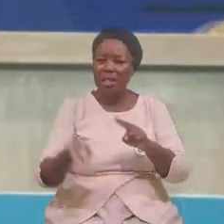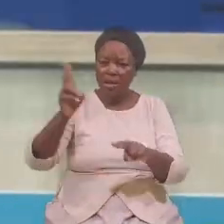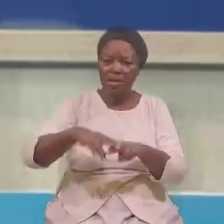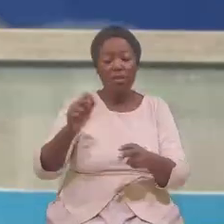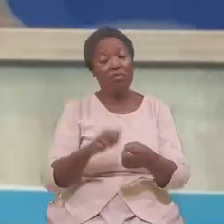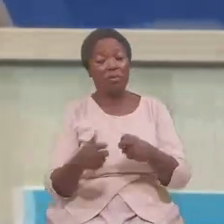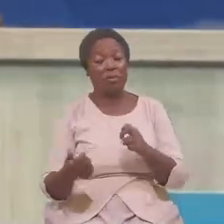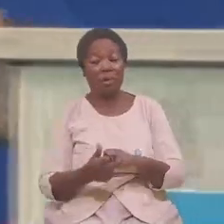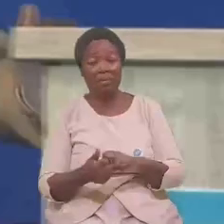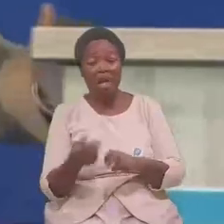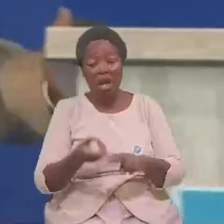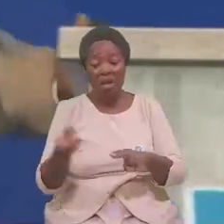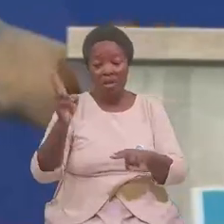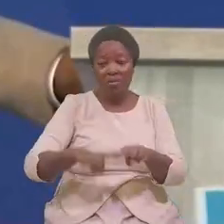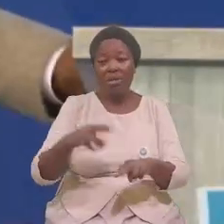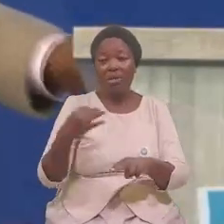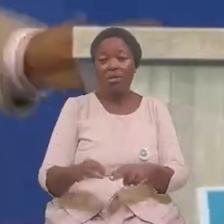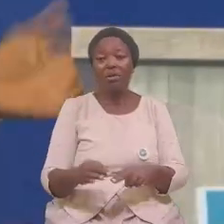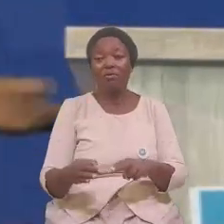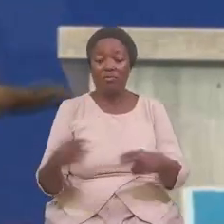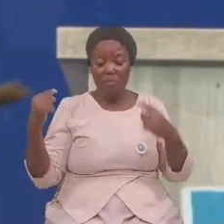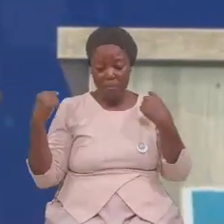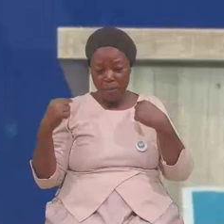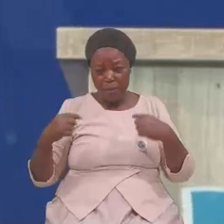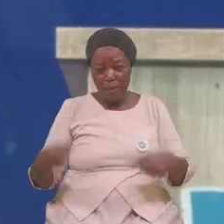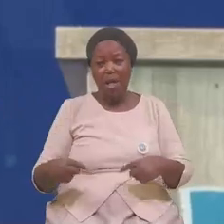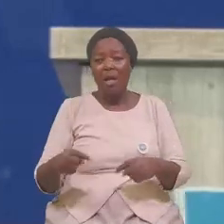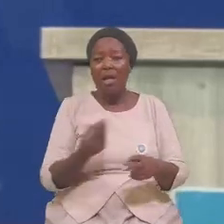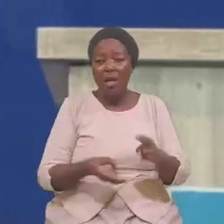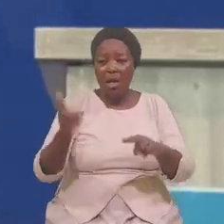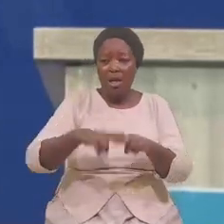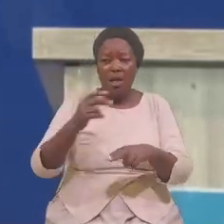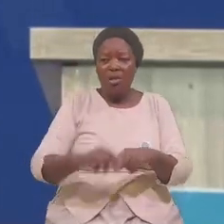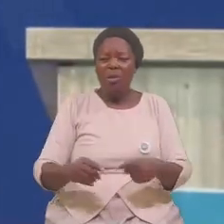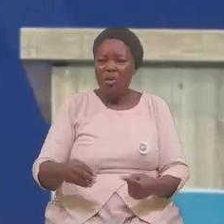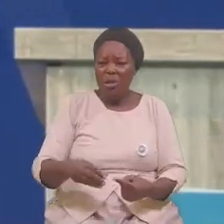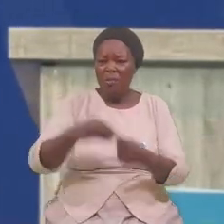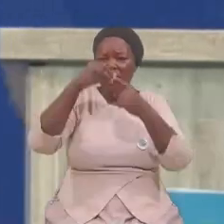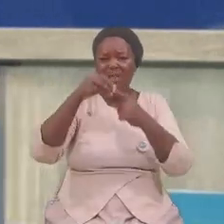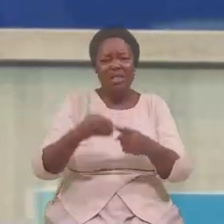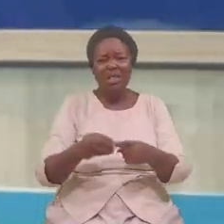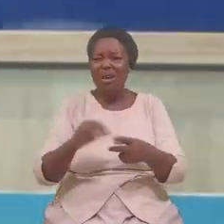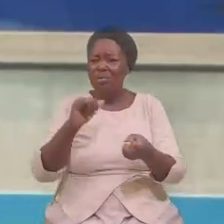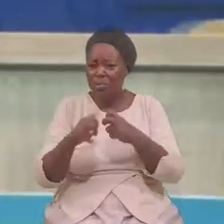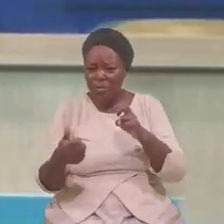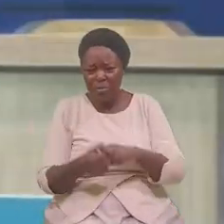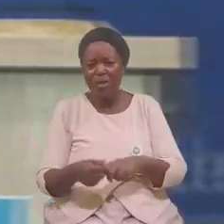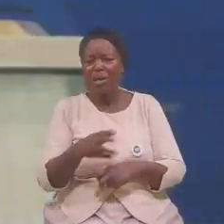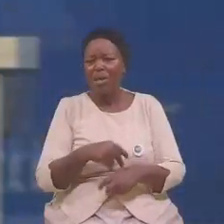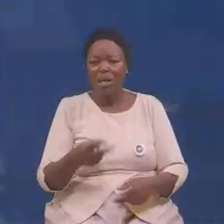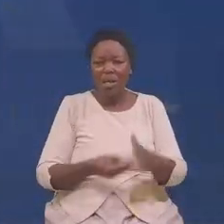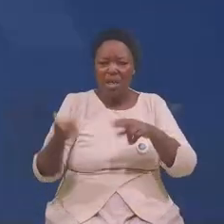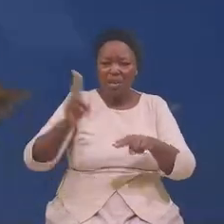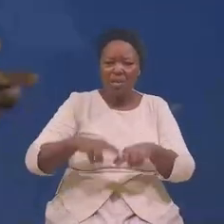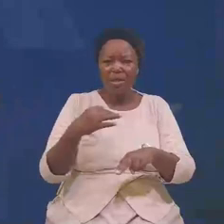augmentent. L'augmentation des problèmes, l'augmentation des douleurs, l'augmentation des plaies, l'augmentation des maladies.